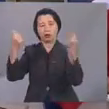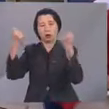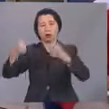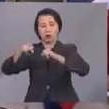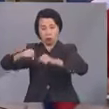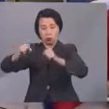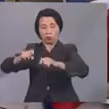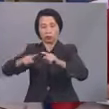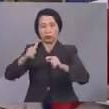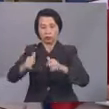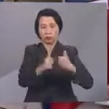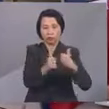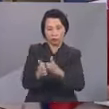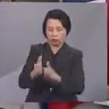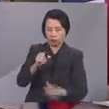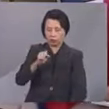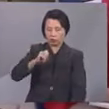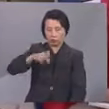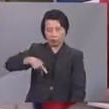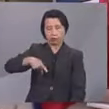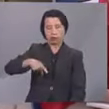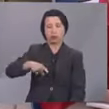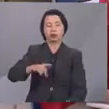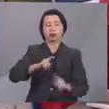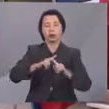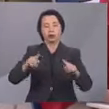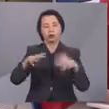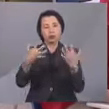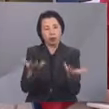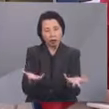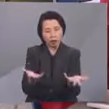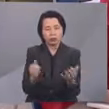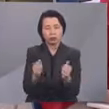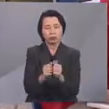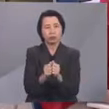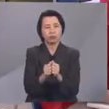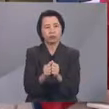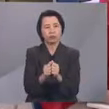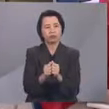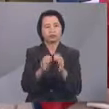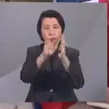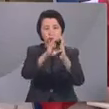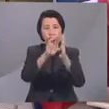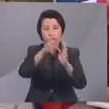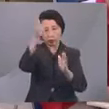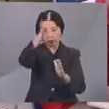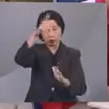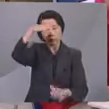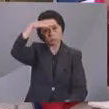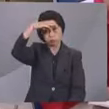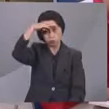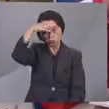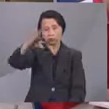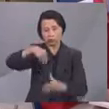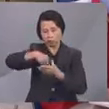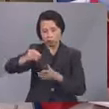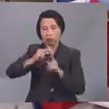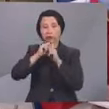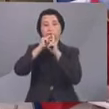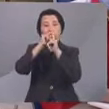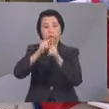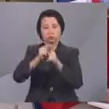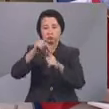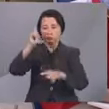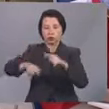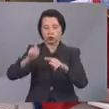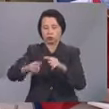dibenarkan. Tapi kena ikut SOP yang diperketatkanlah. Jadi bagaimana pula dengan sebagai contoh Kerajaan Negeri Johor yang telah mengeluarkan kenyataan